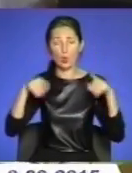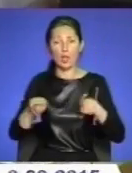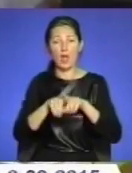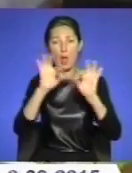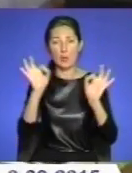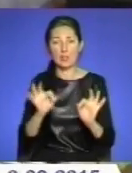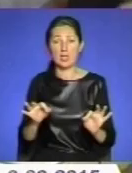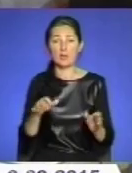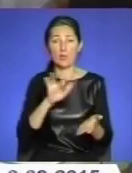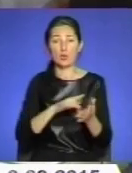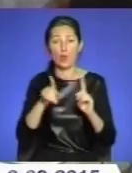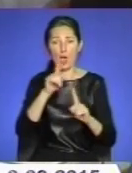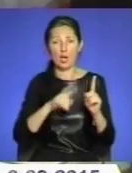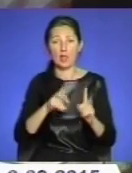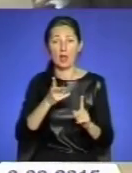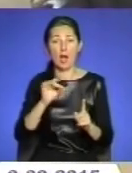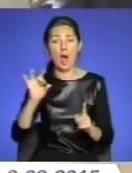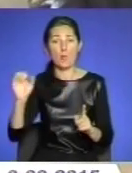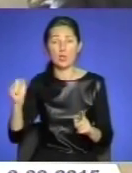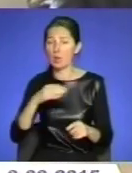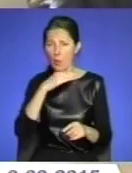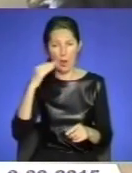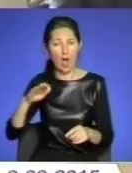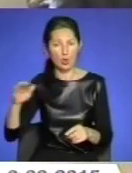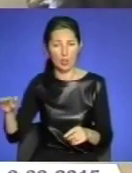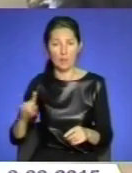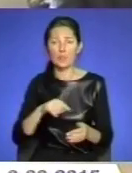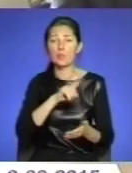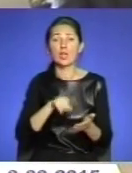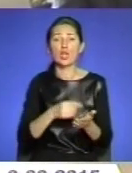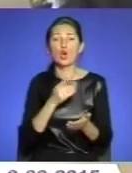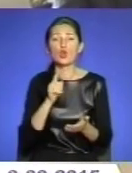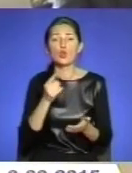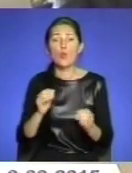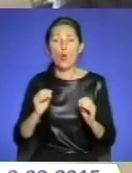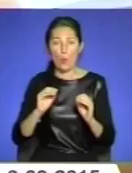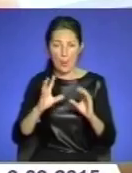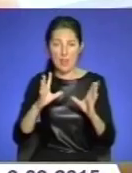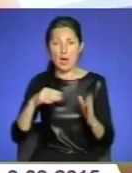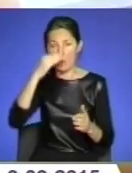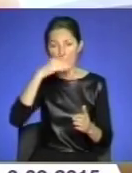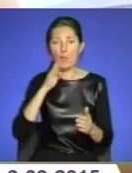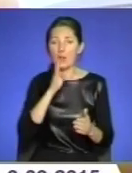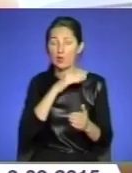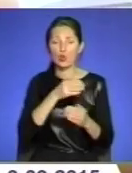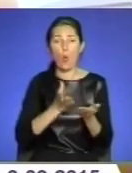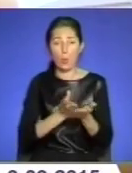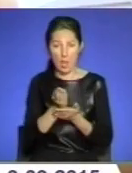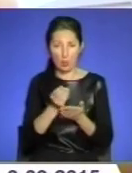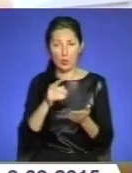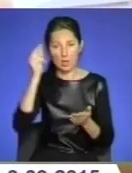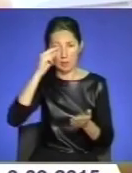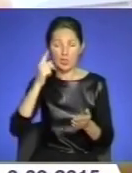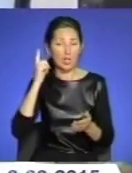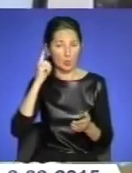Василя Кармазина, багато. На запитання, чому і наскільки підвищили батьківську плату за навчання, ми почули